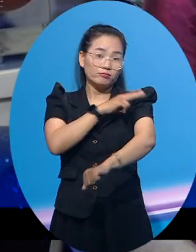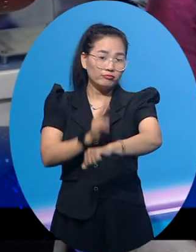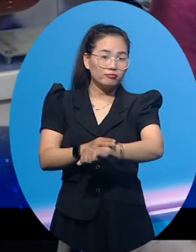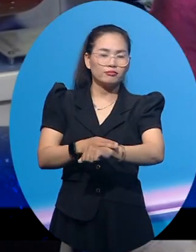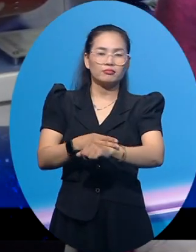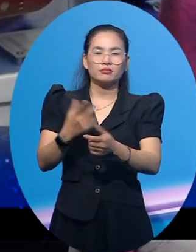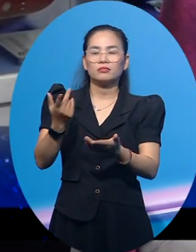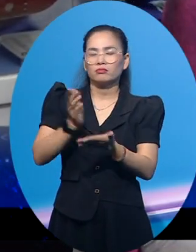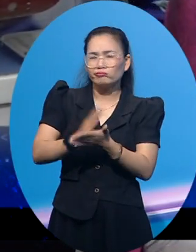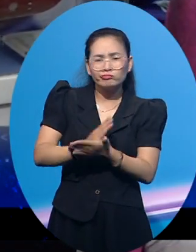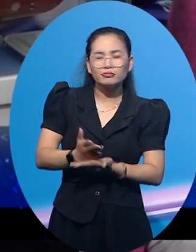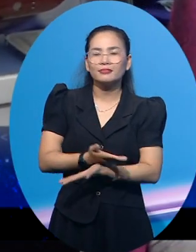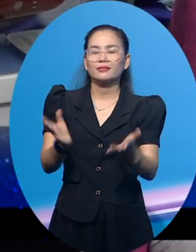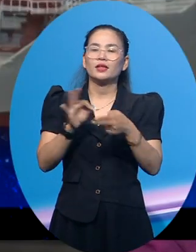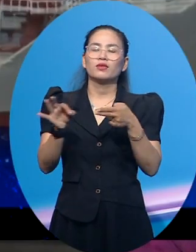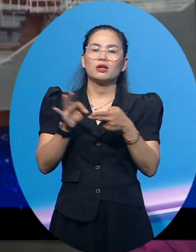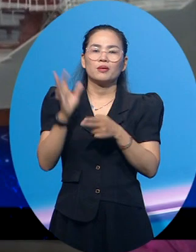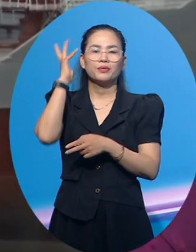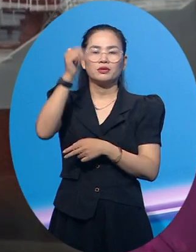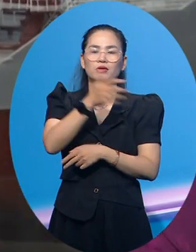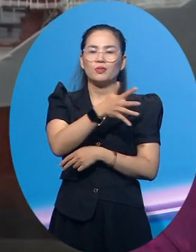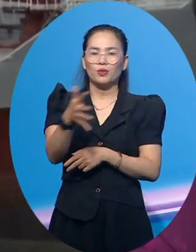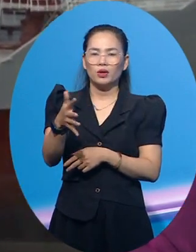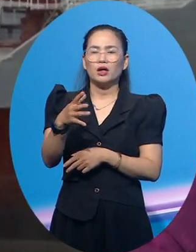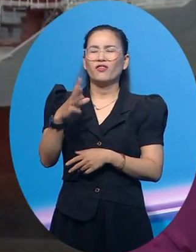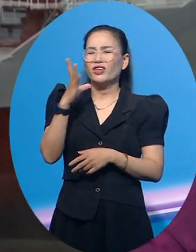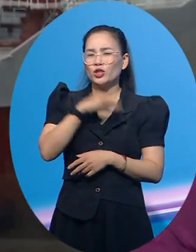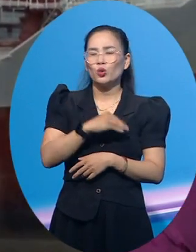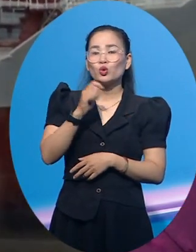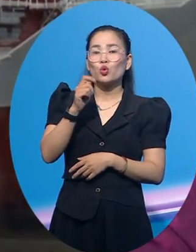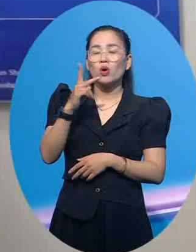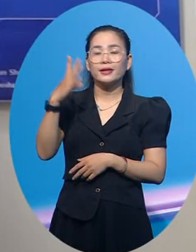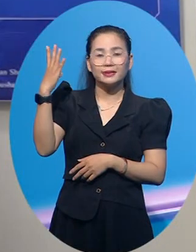giàu kinh nghiệm cùng trao đổi về những vấn đề trọng yếu, từ xu hướng xanh cho ngành hàng